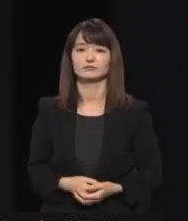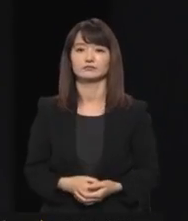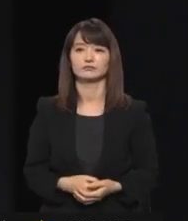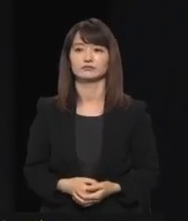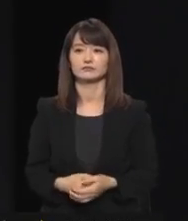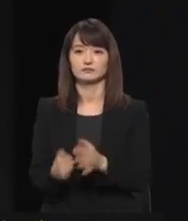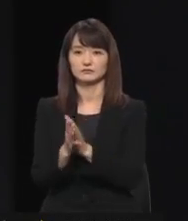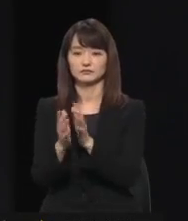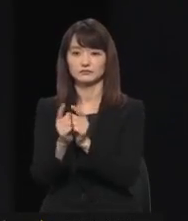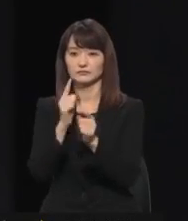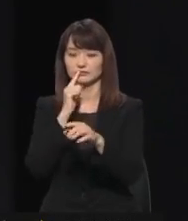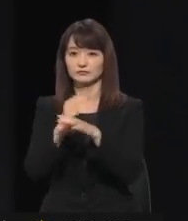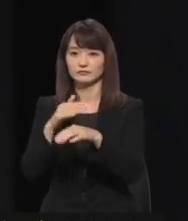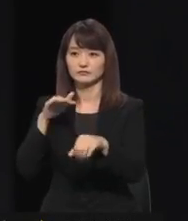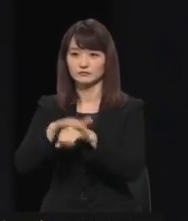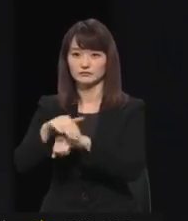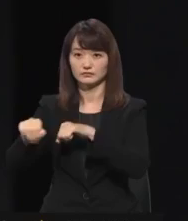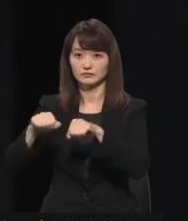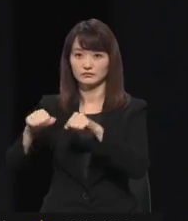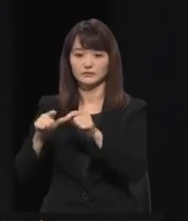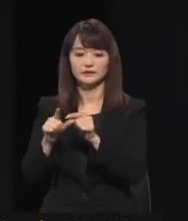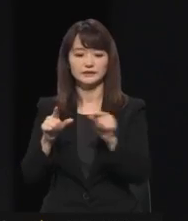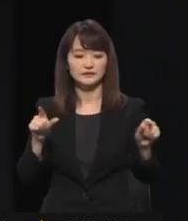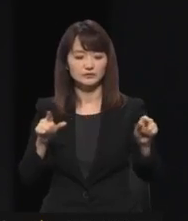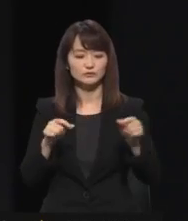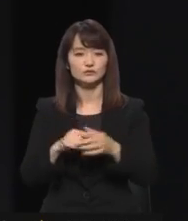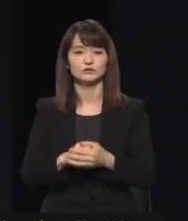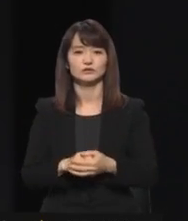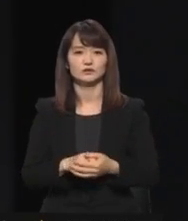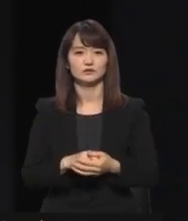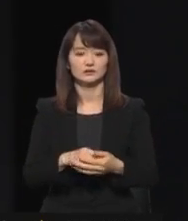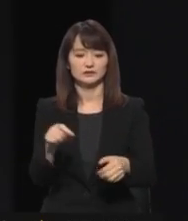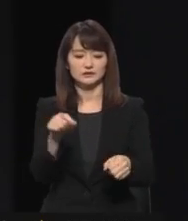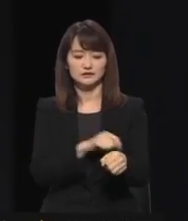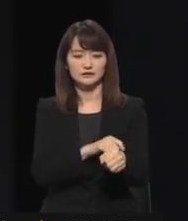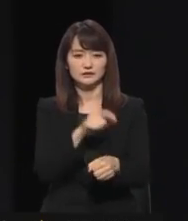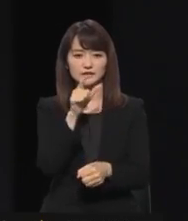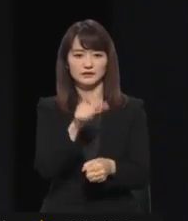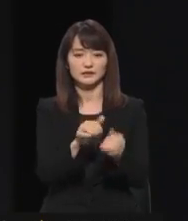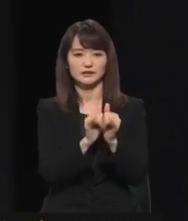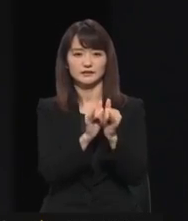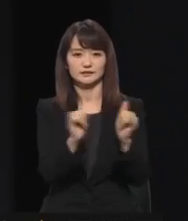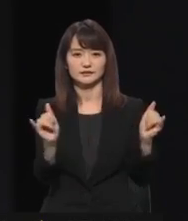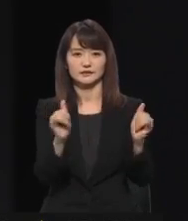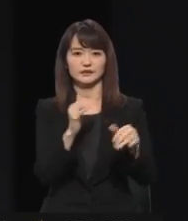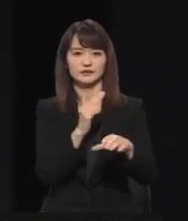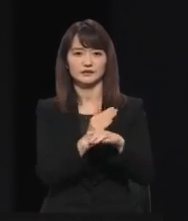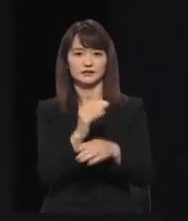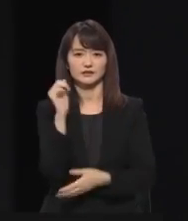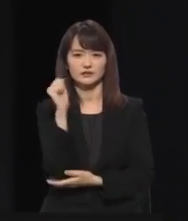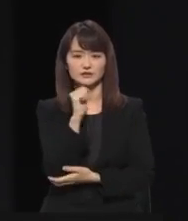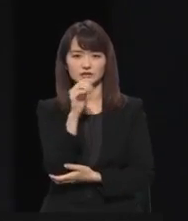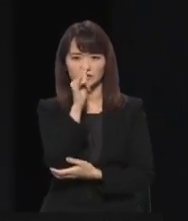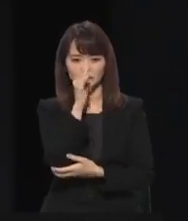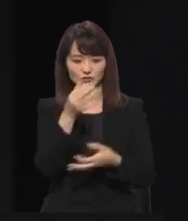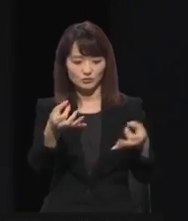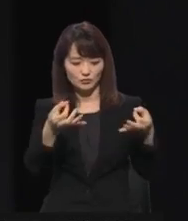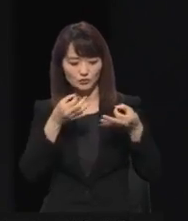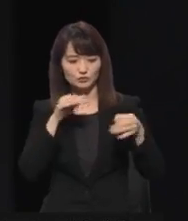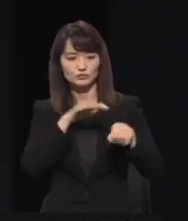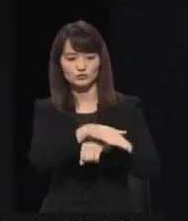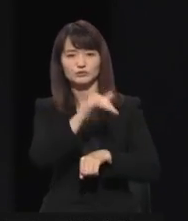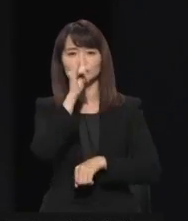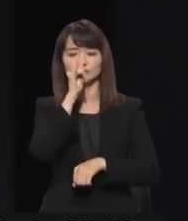활성화 시키면 특정 강성 당원들에게 당원 당이 휘둘릴 수 있고 퍼퓸 중에 빠질 수 있다 라는 주장을